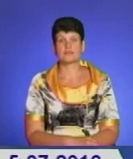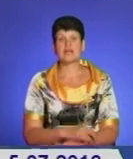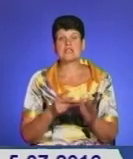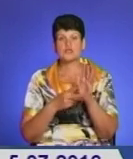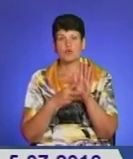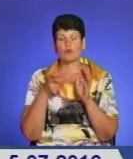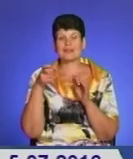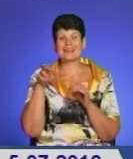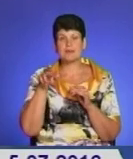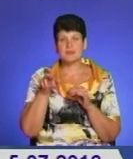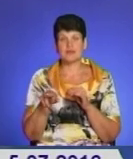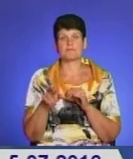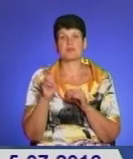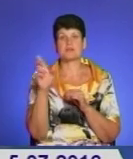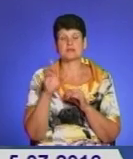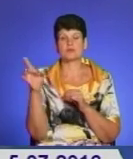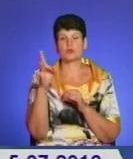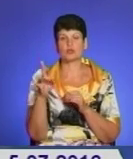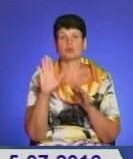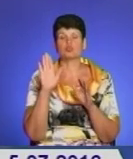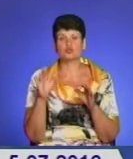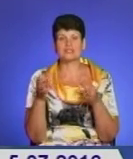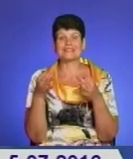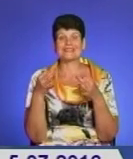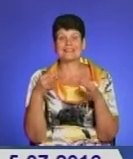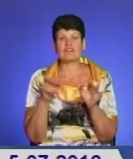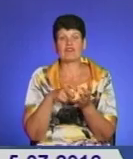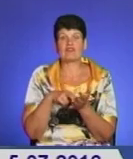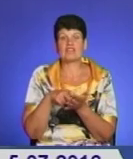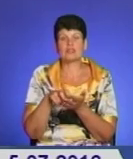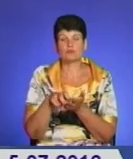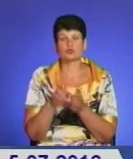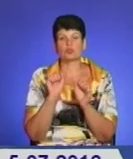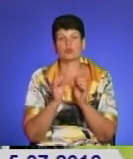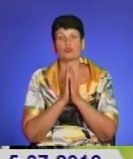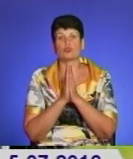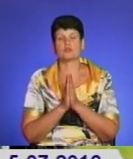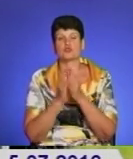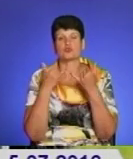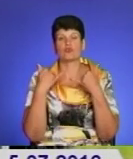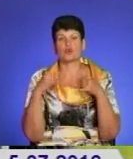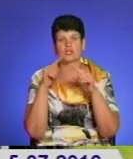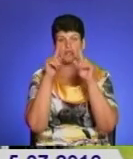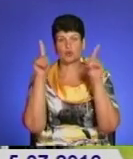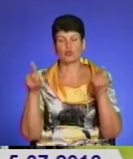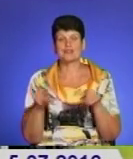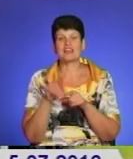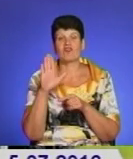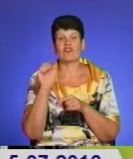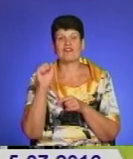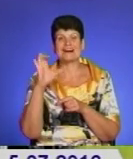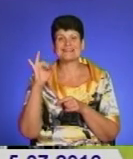7 липня у Краснопущі на Бережанщині пройде відпуст. Прочани зможуть помолитися до чудотворної ікони Богородиці у Василіанському